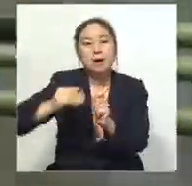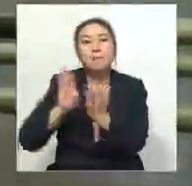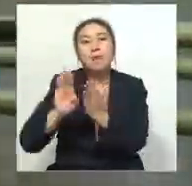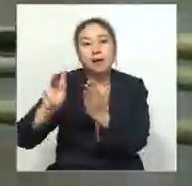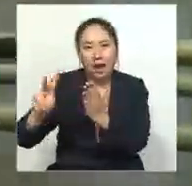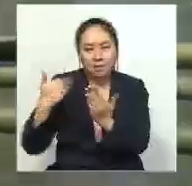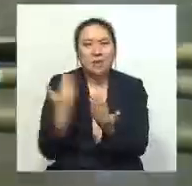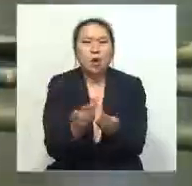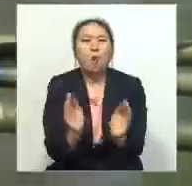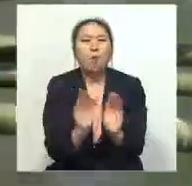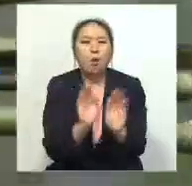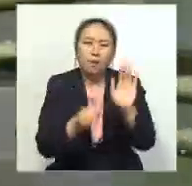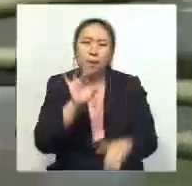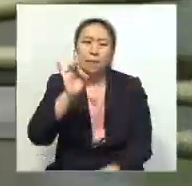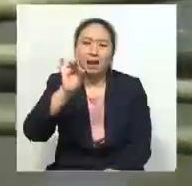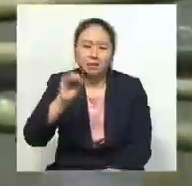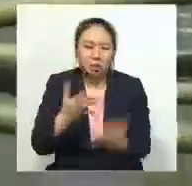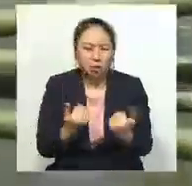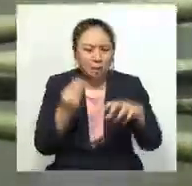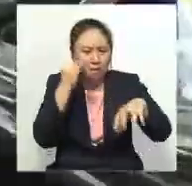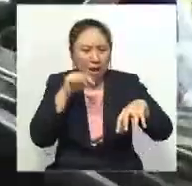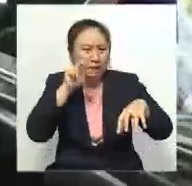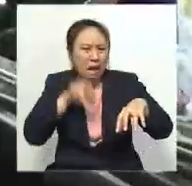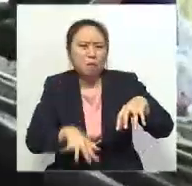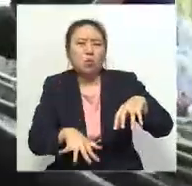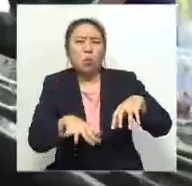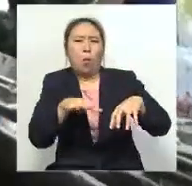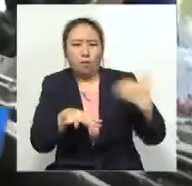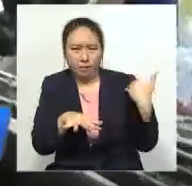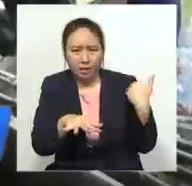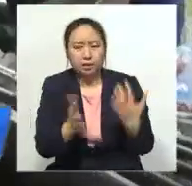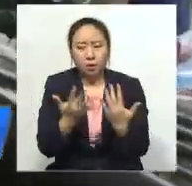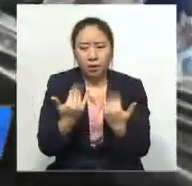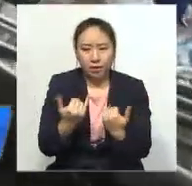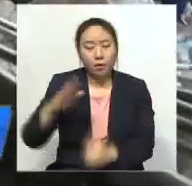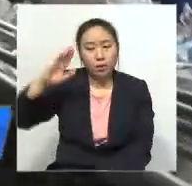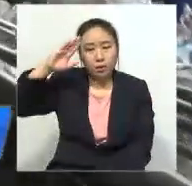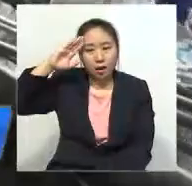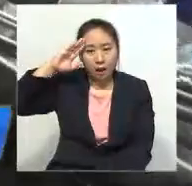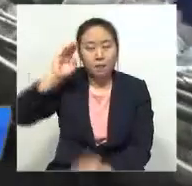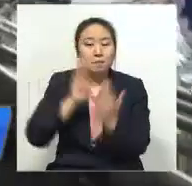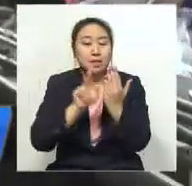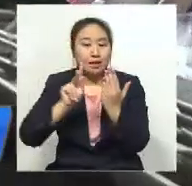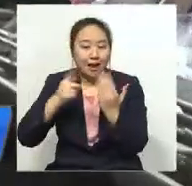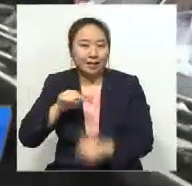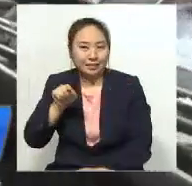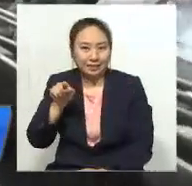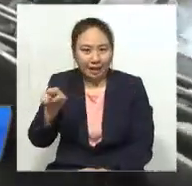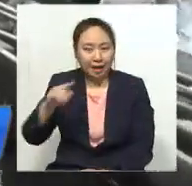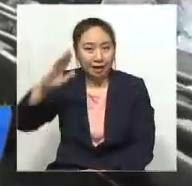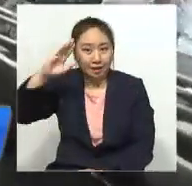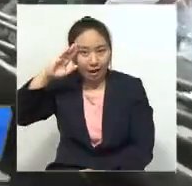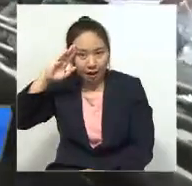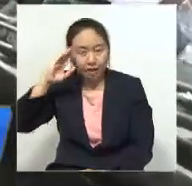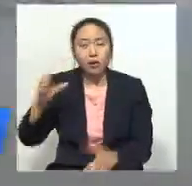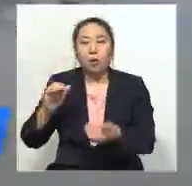เรือนนะคะที่ยังต้องอยู่ในสภาพที่มีน้ำท่วมขังสูงทางกองกำลังรักษาความสงบเรียบร้อยจังหวัดบึงกาฬก็สั่งการให้ทห